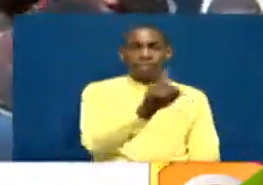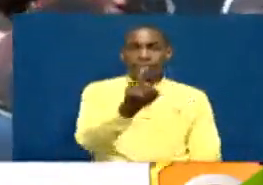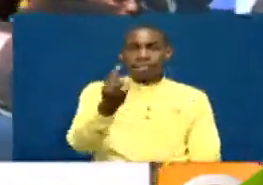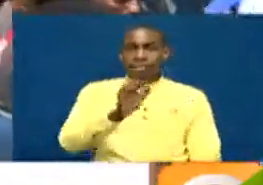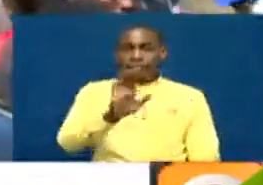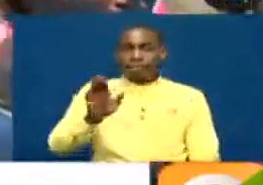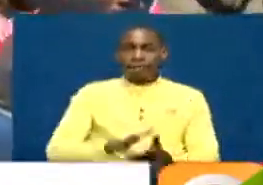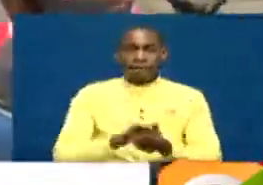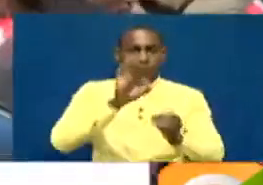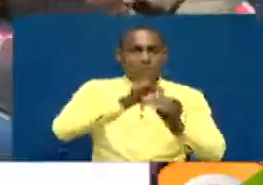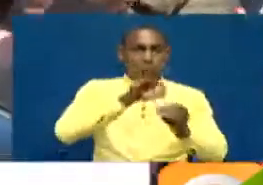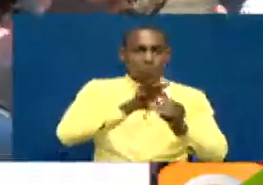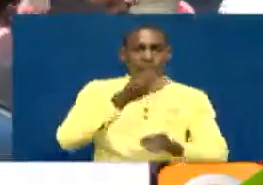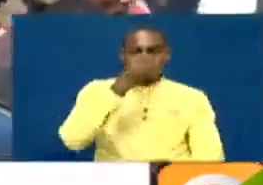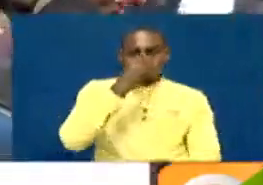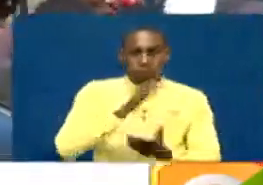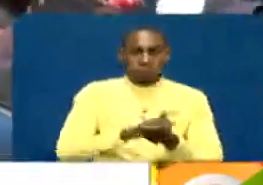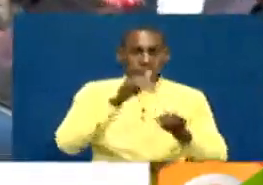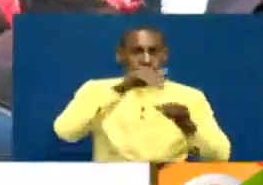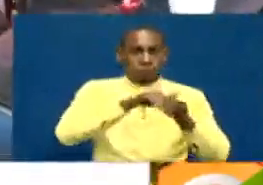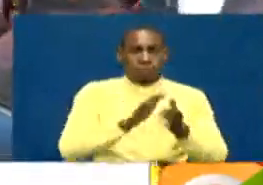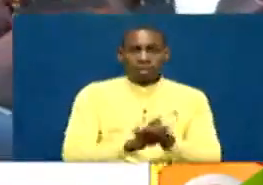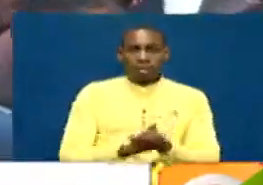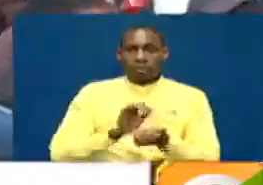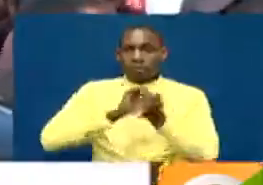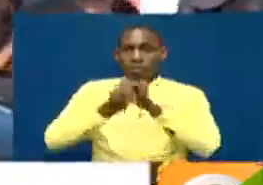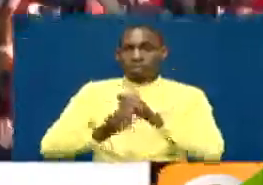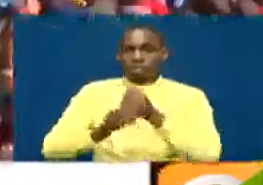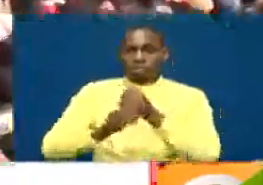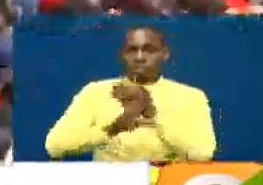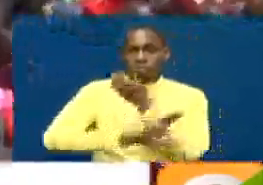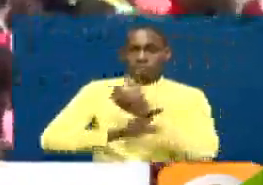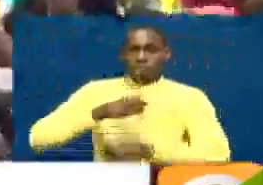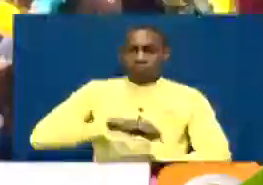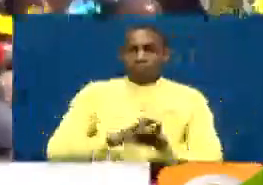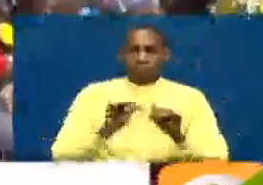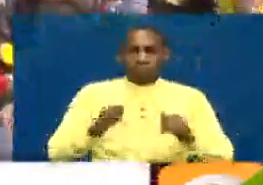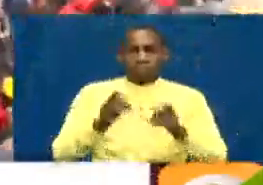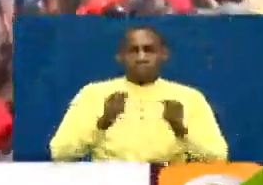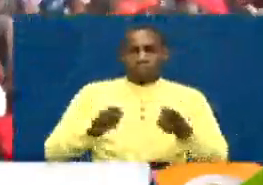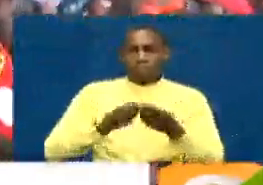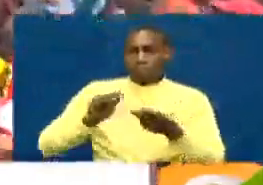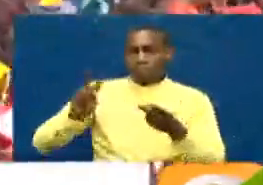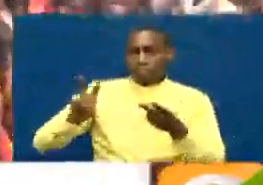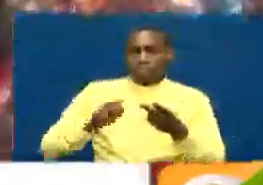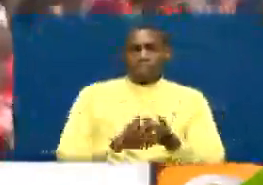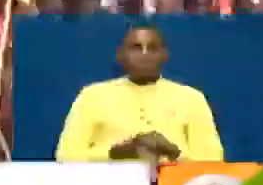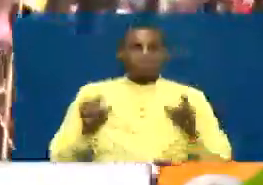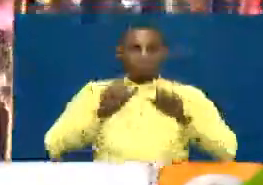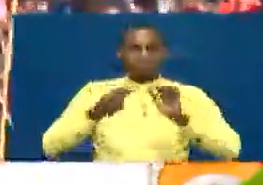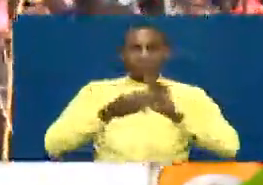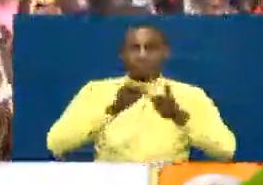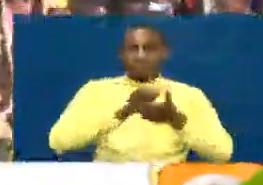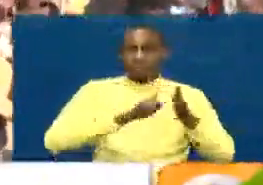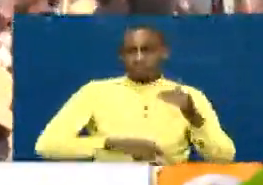wenu aangushie William Ruto kura, tubadilishe nchi yetu. Magazeti na TV wakisema ya